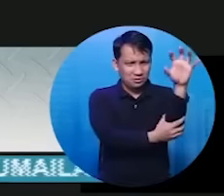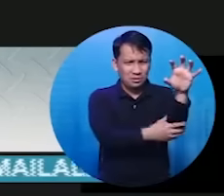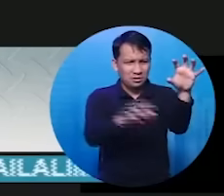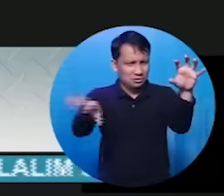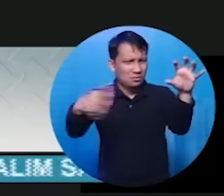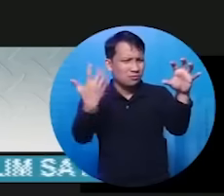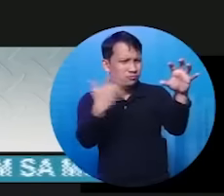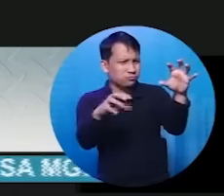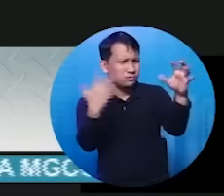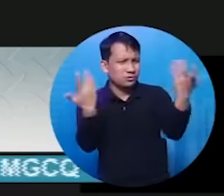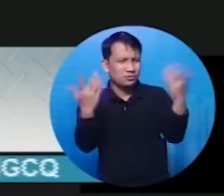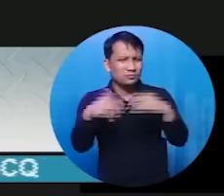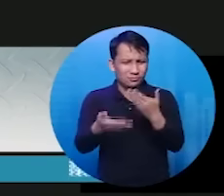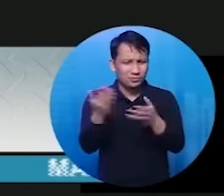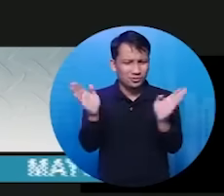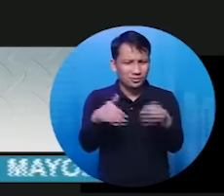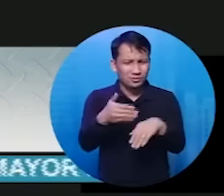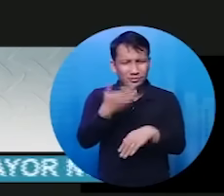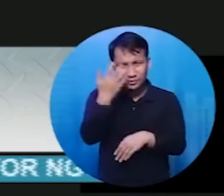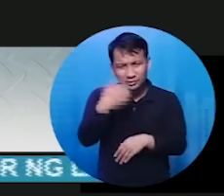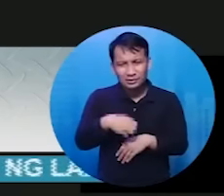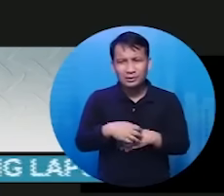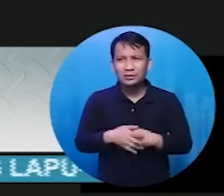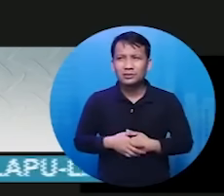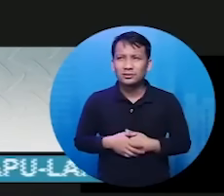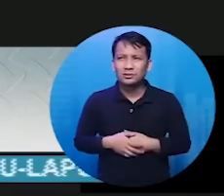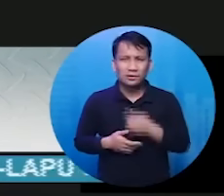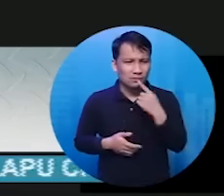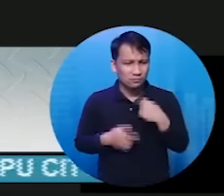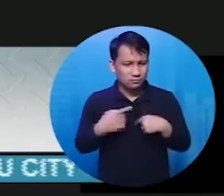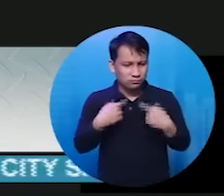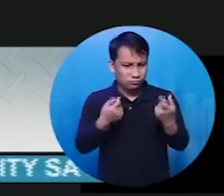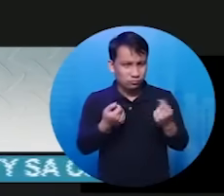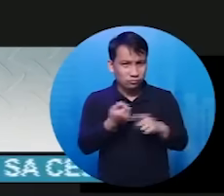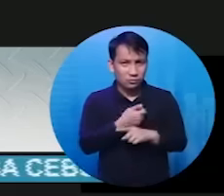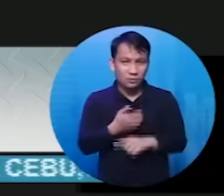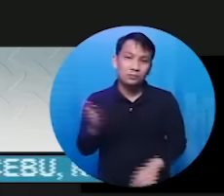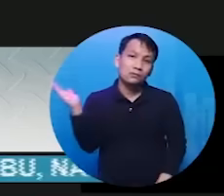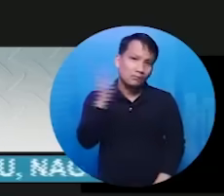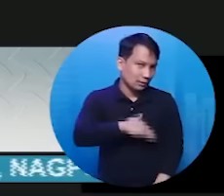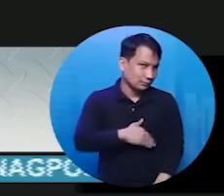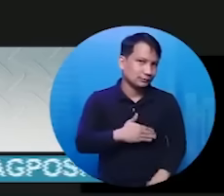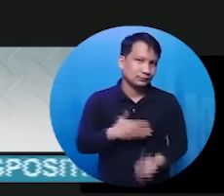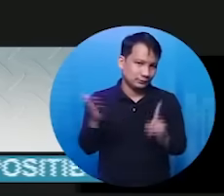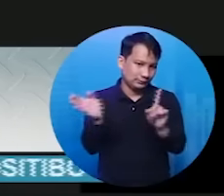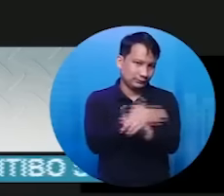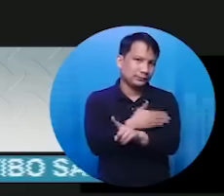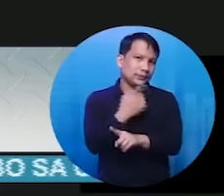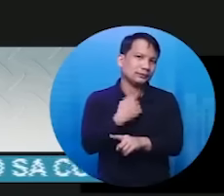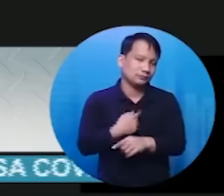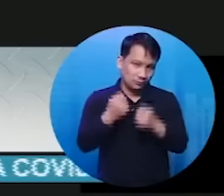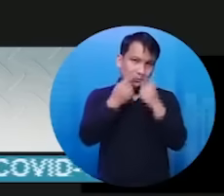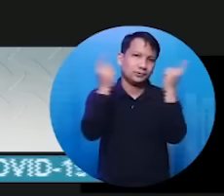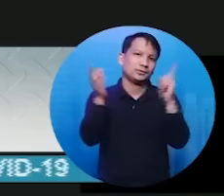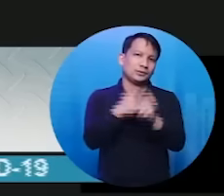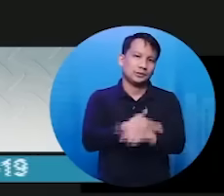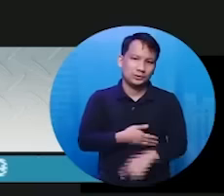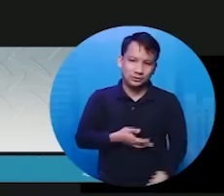bagay lang po yung kinagalit niya. Tapos yun po, ang ginawa niya po sa akin, sinampal niya na po ako bigla